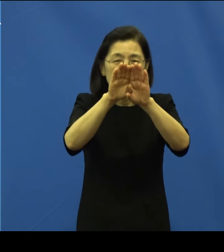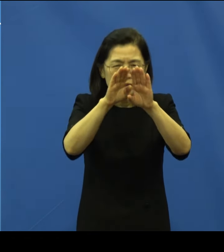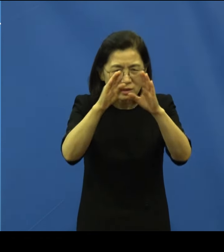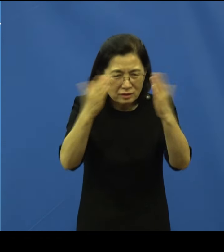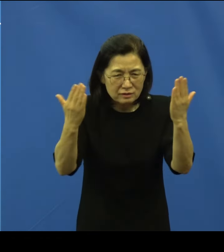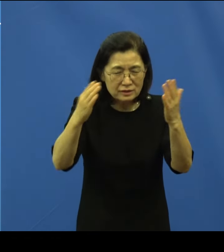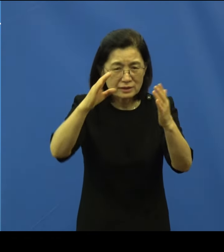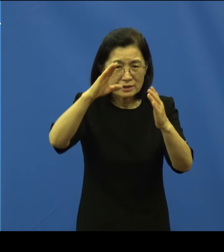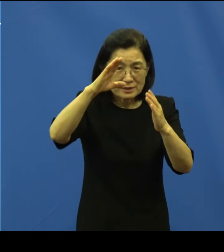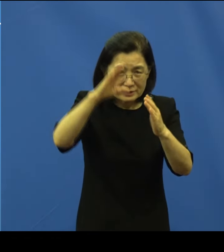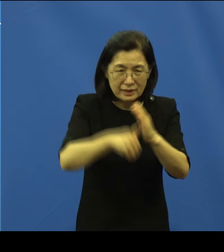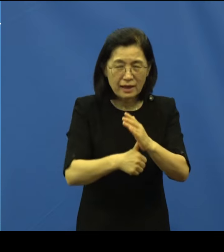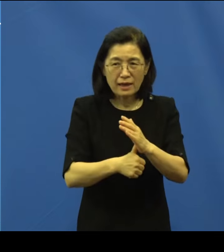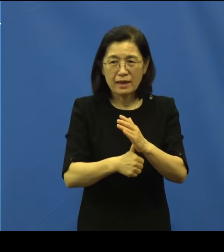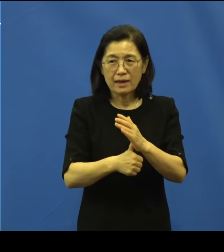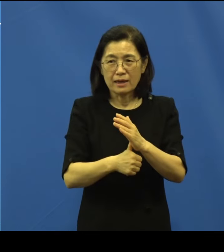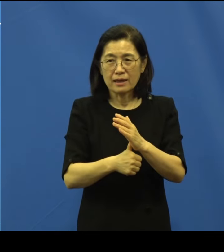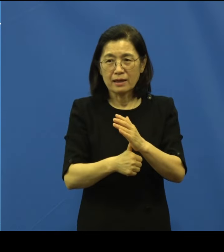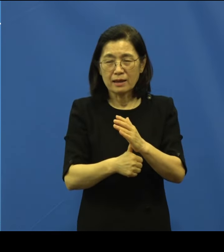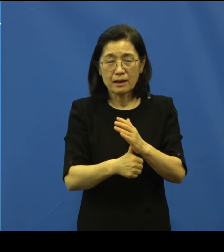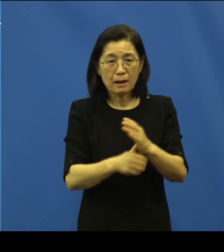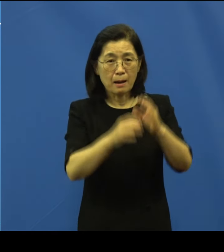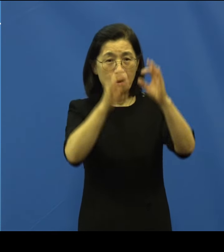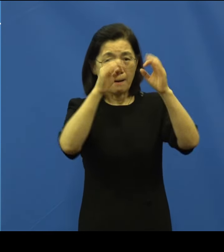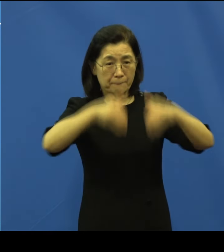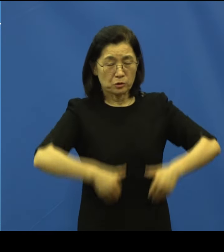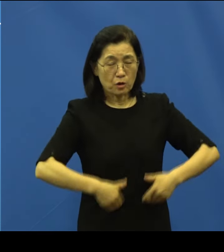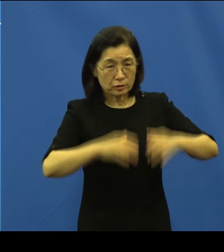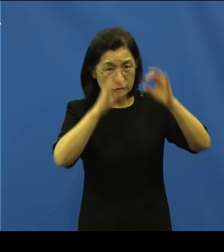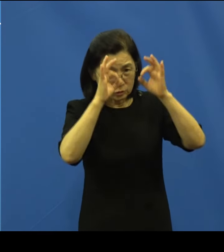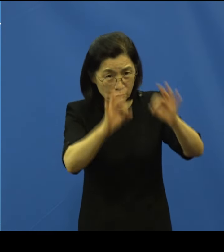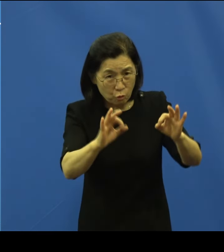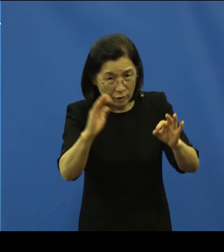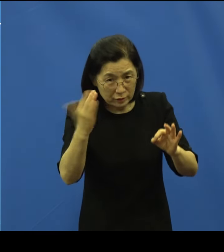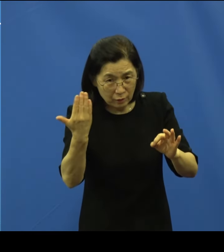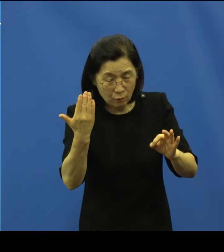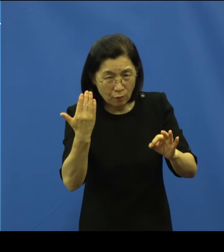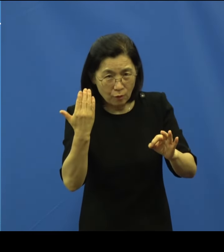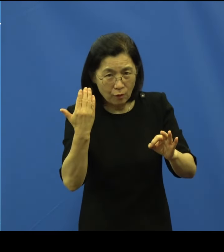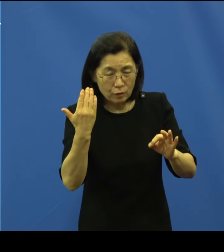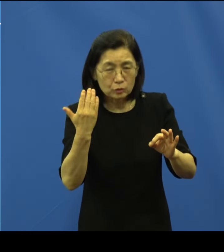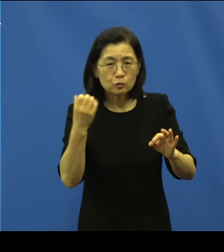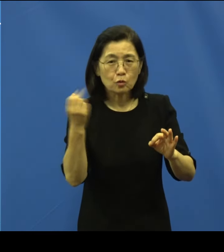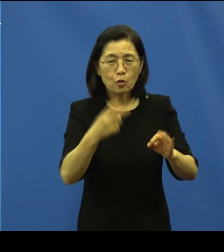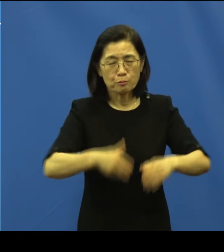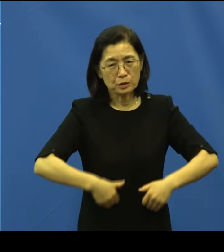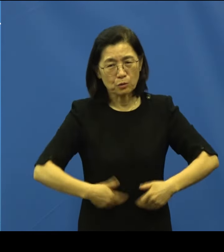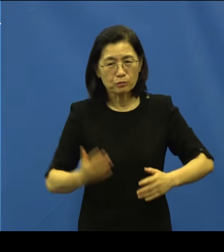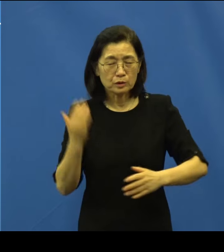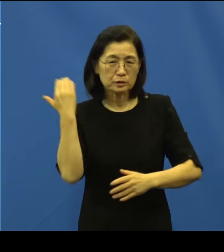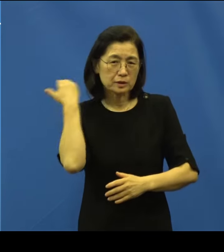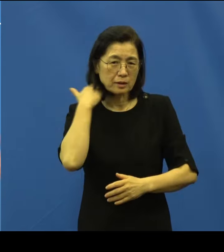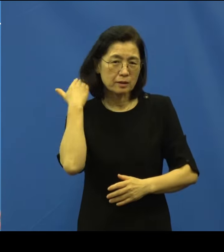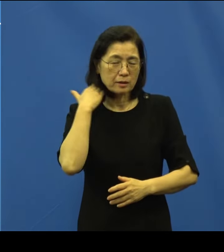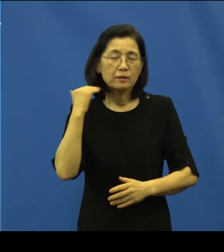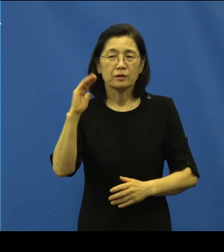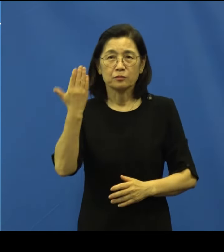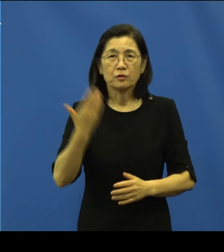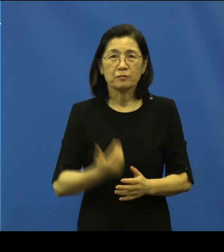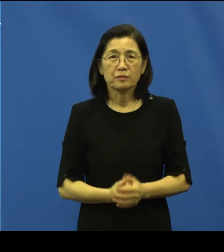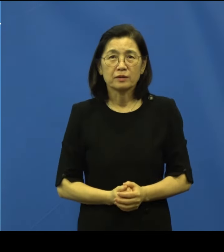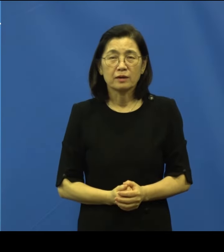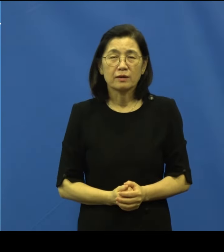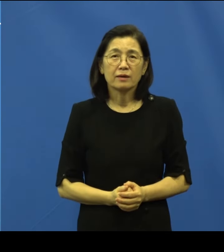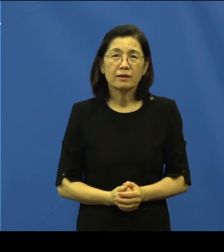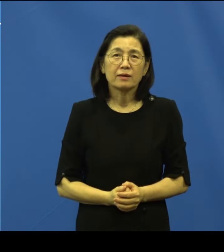눈이 열리면 볼 것을 보고 안 보아도 될 것은 안 보는 거죠. 간단한 겁니다. 아람 군대에 둘러싸고 있는 걸 볼